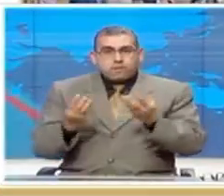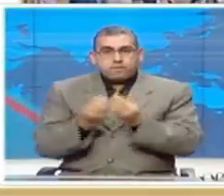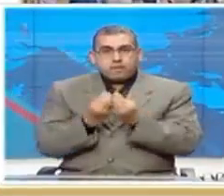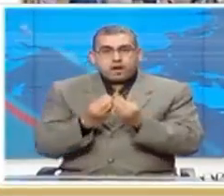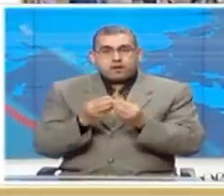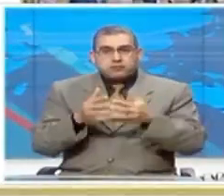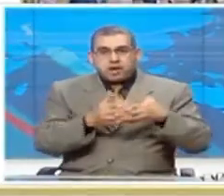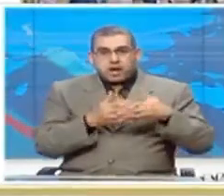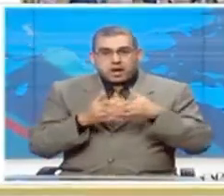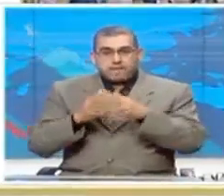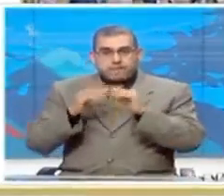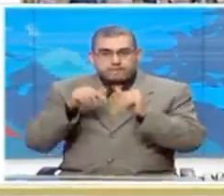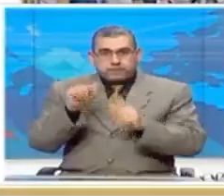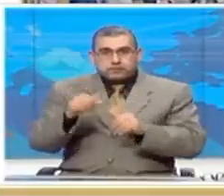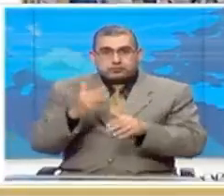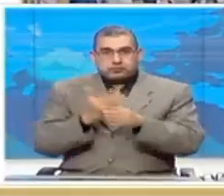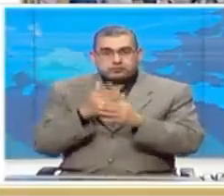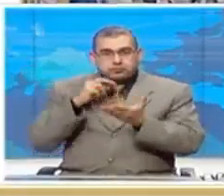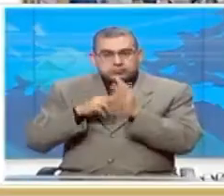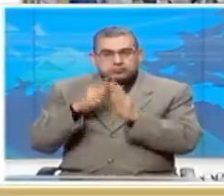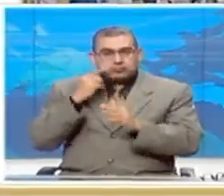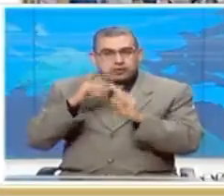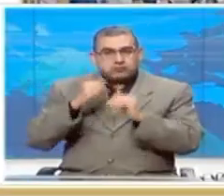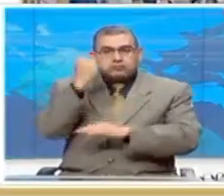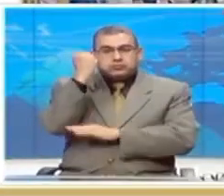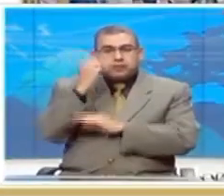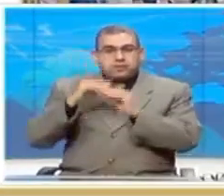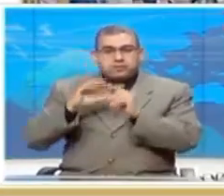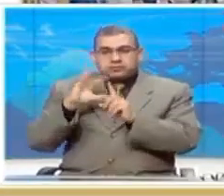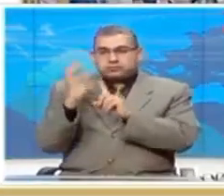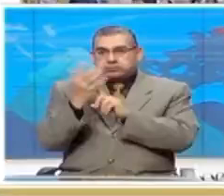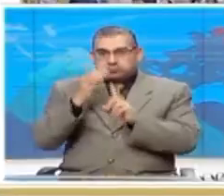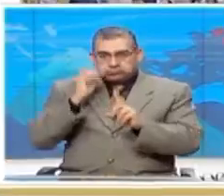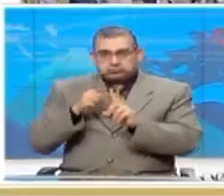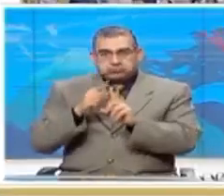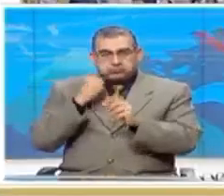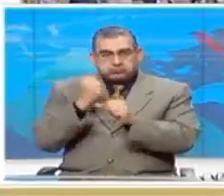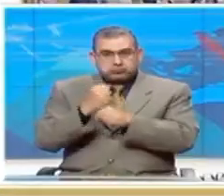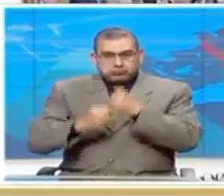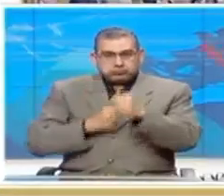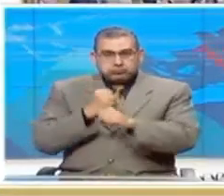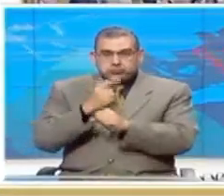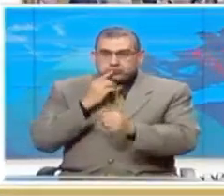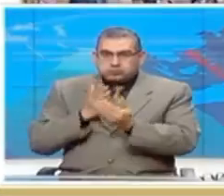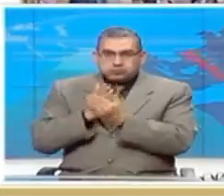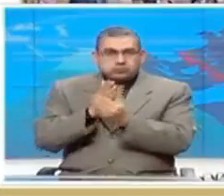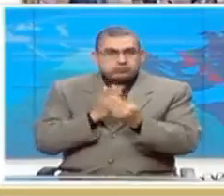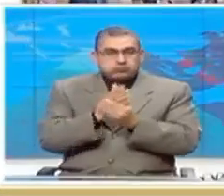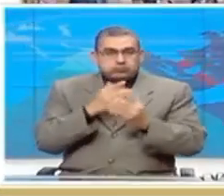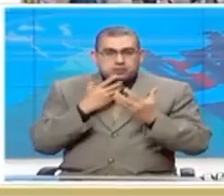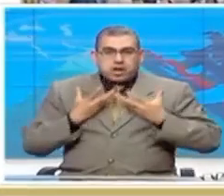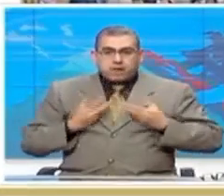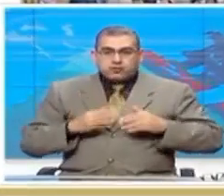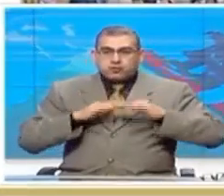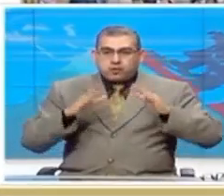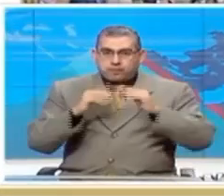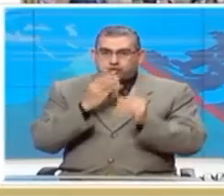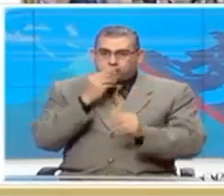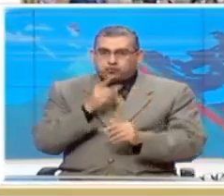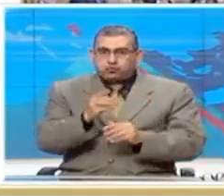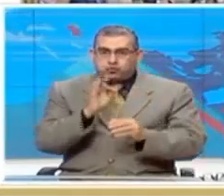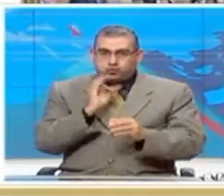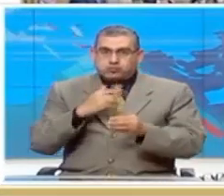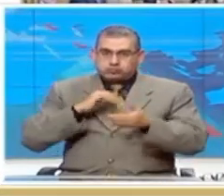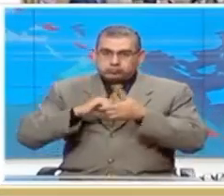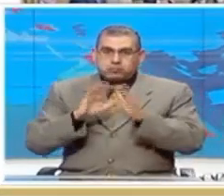بين البلدين ادراكا لمكانه ودور مصر الاقليمي وجهودها الدوبه لتعزيز الامن والاستقرار